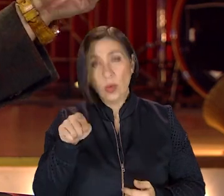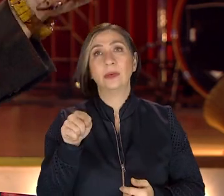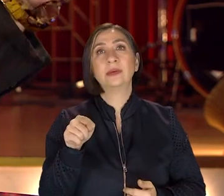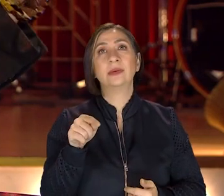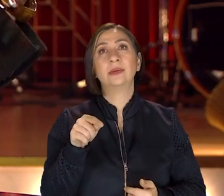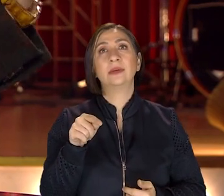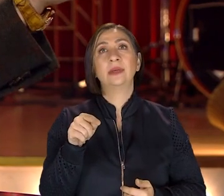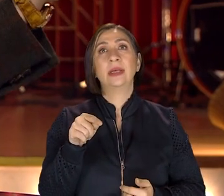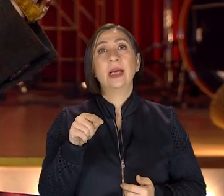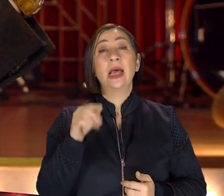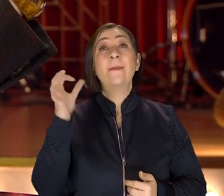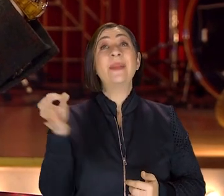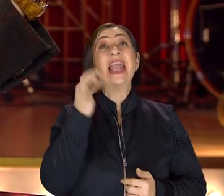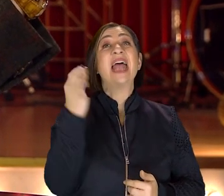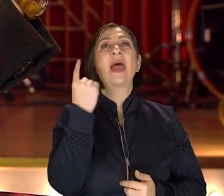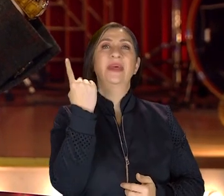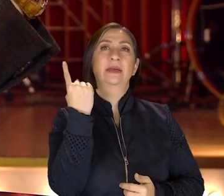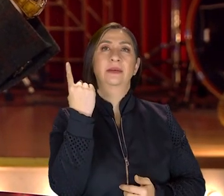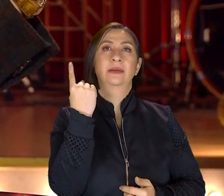Ama bu milyarda bir.